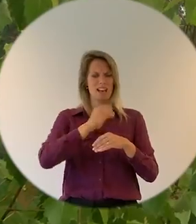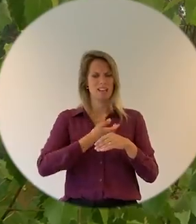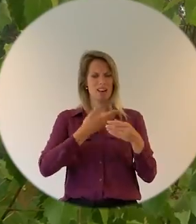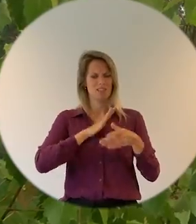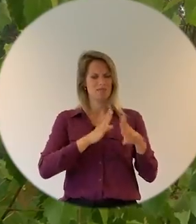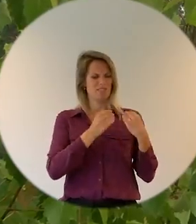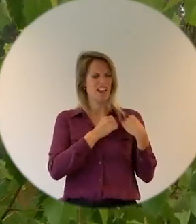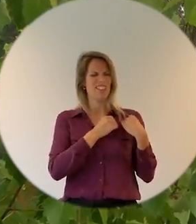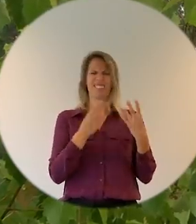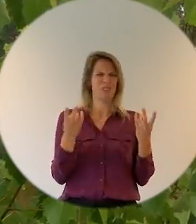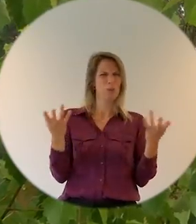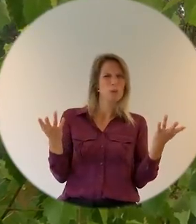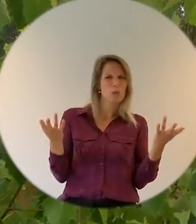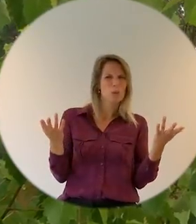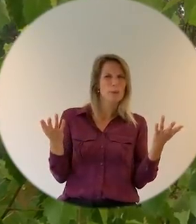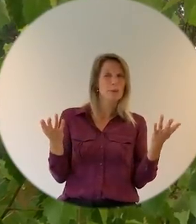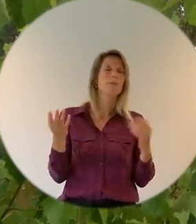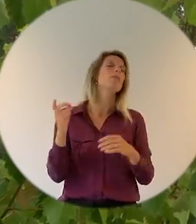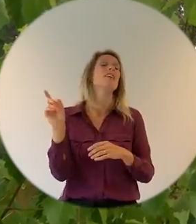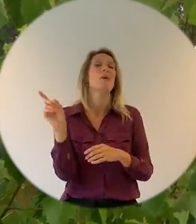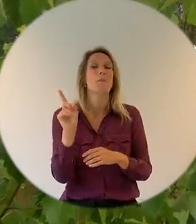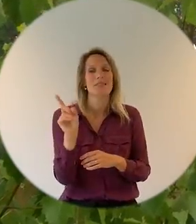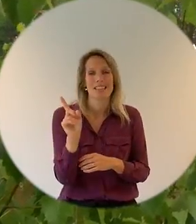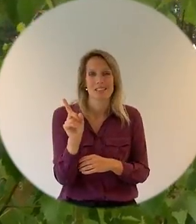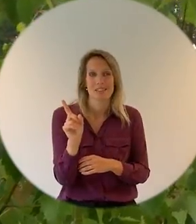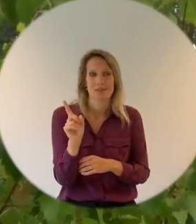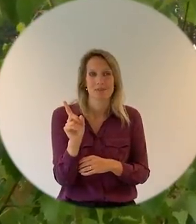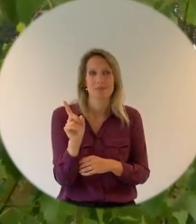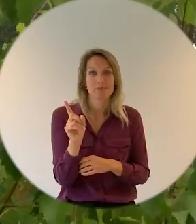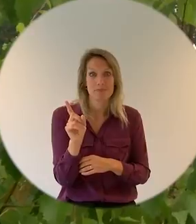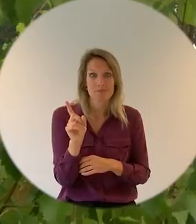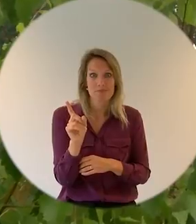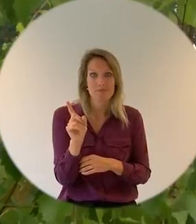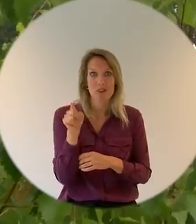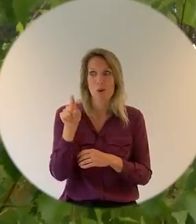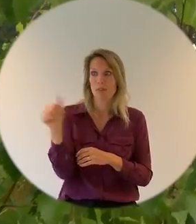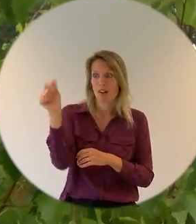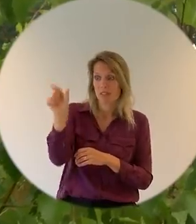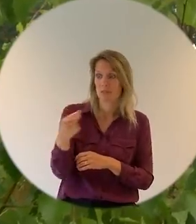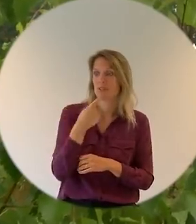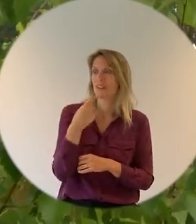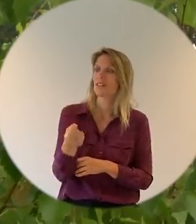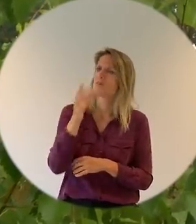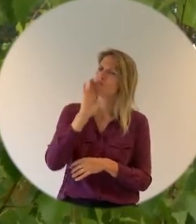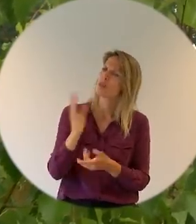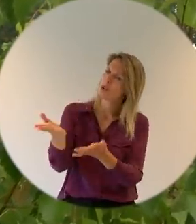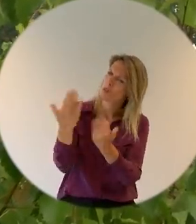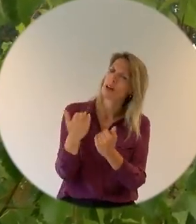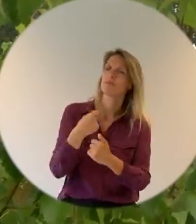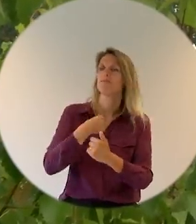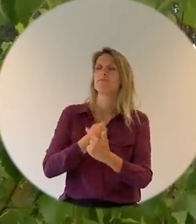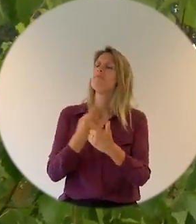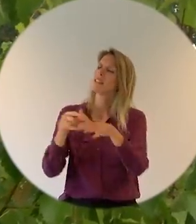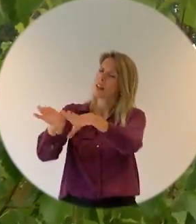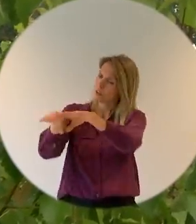Dat betekent dat naar de ander toe, jij moet zeggen, kom maar. Ik accepteer het.